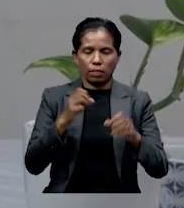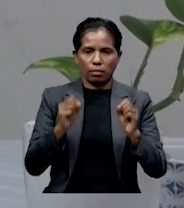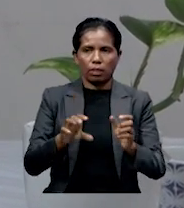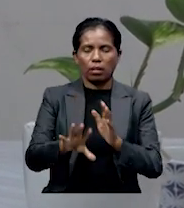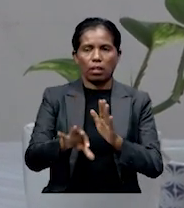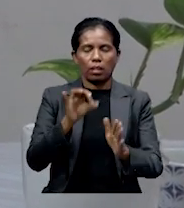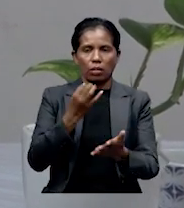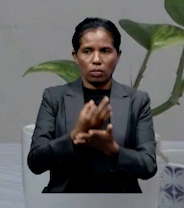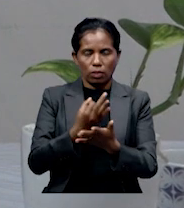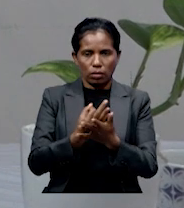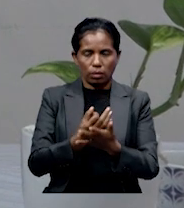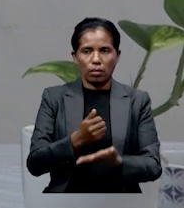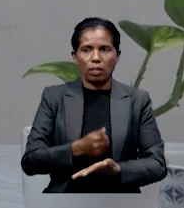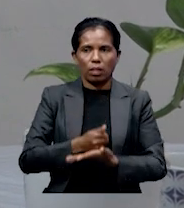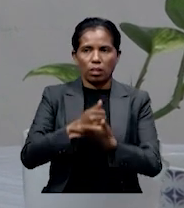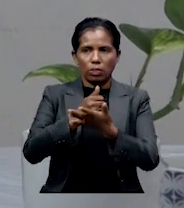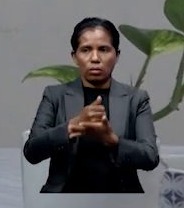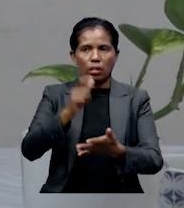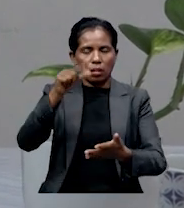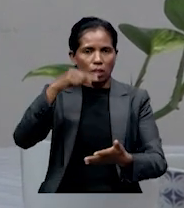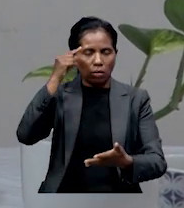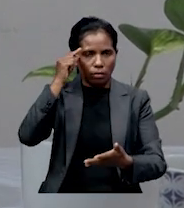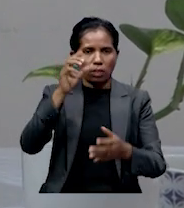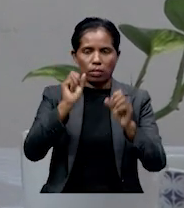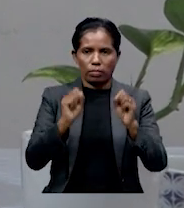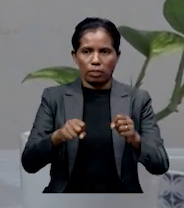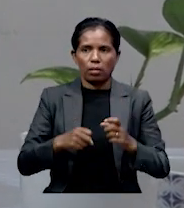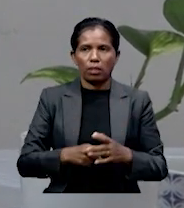fundus ruman atau bela ajuda ita ne governo ho di bela